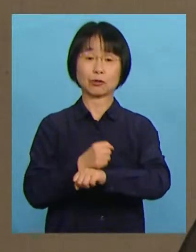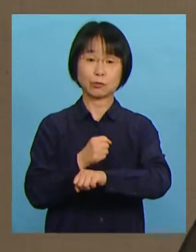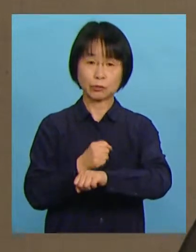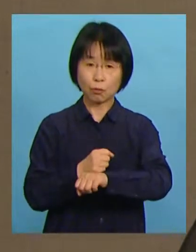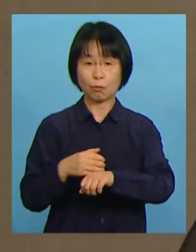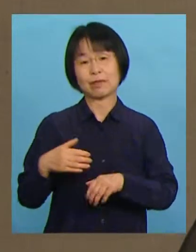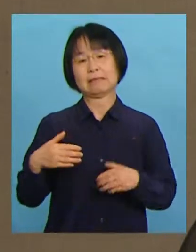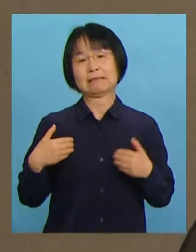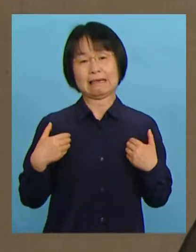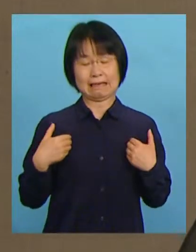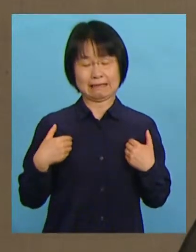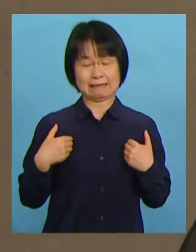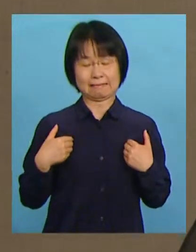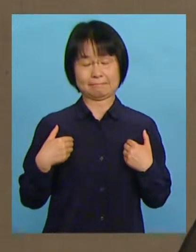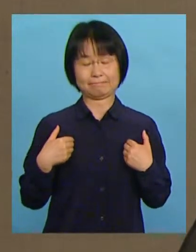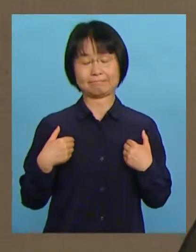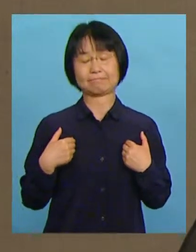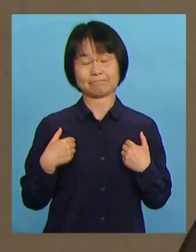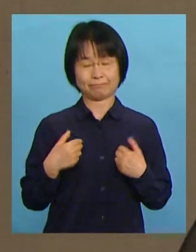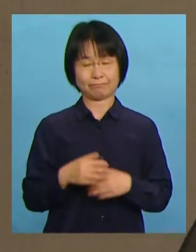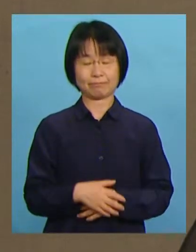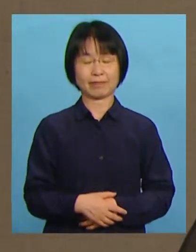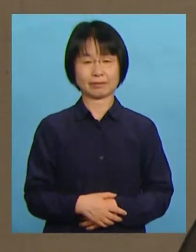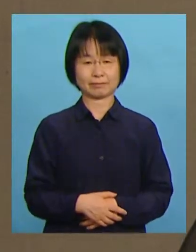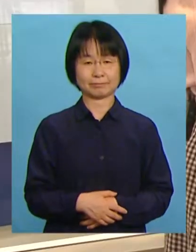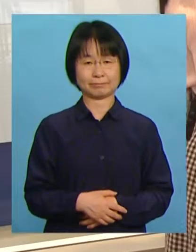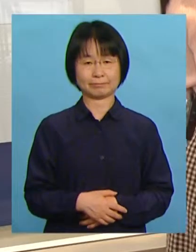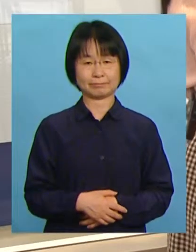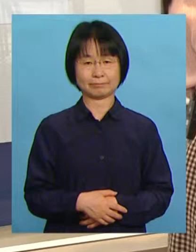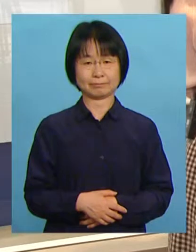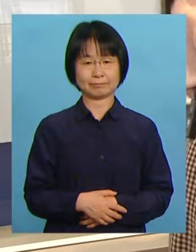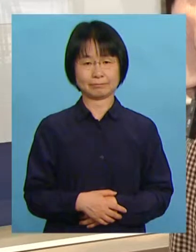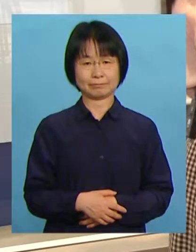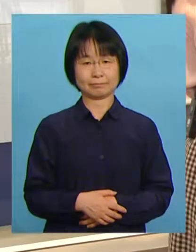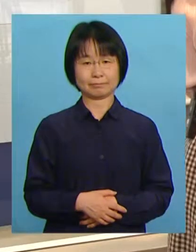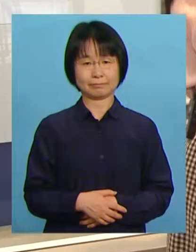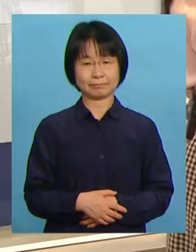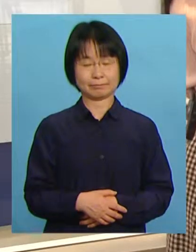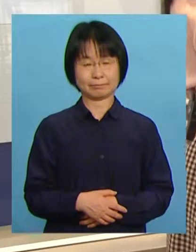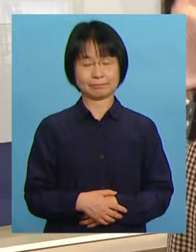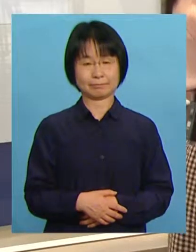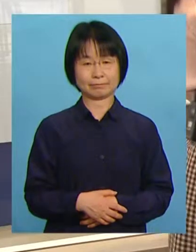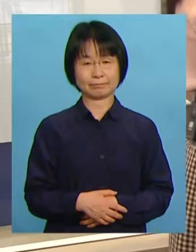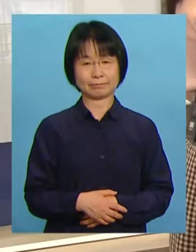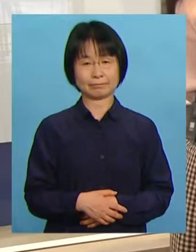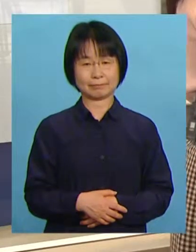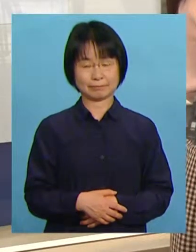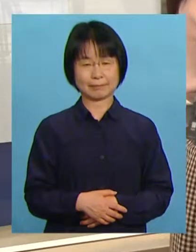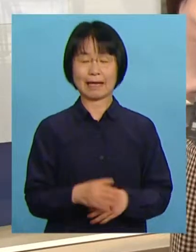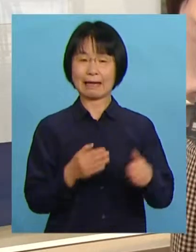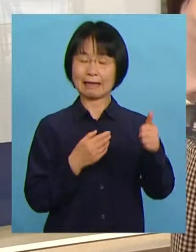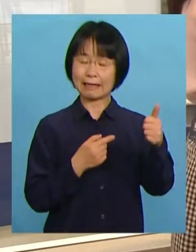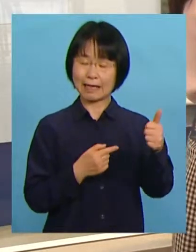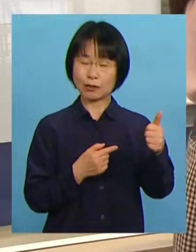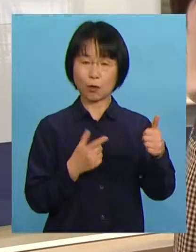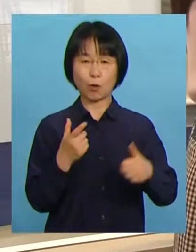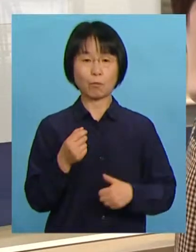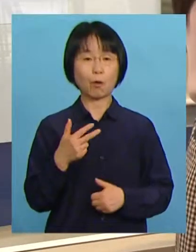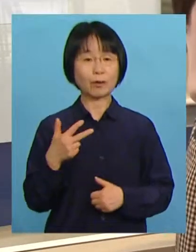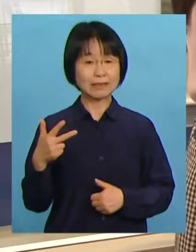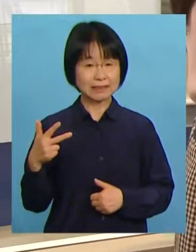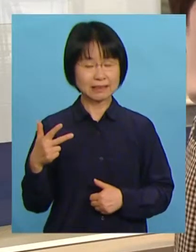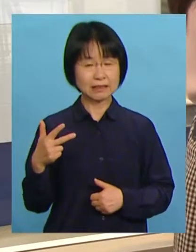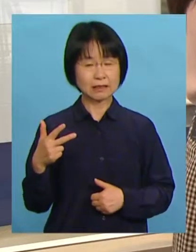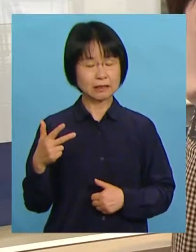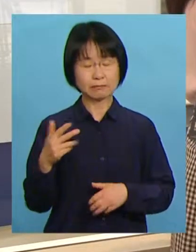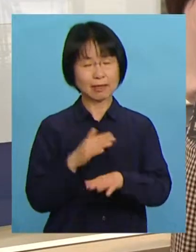と、それをとても心配されていたようです。この有賢さんの文字はですね、これを見ていただくと、